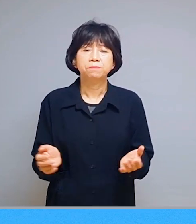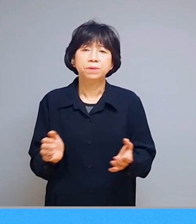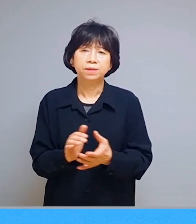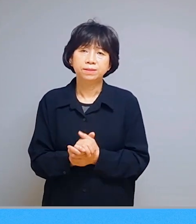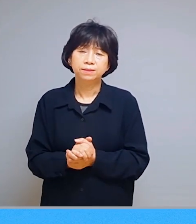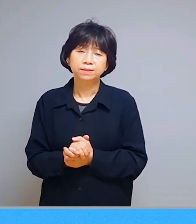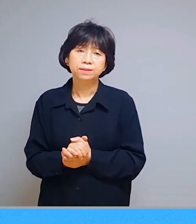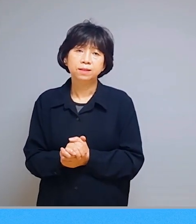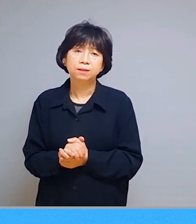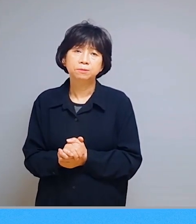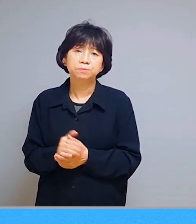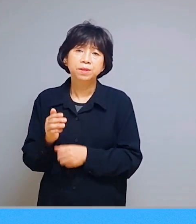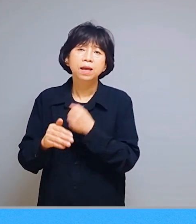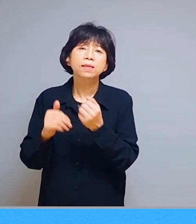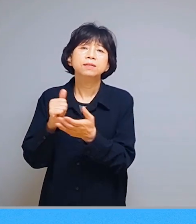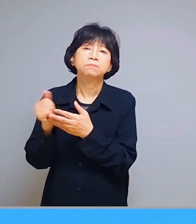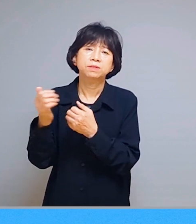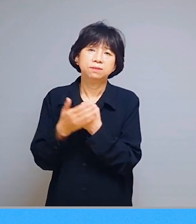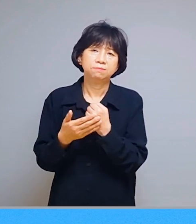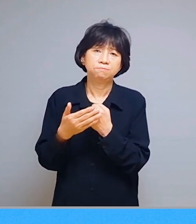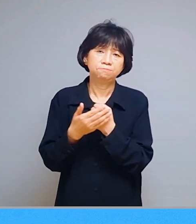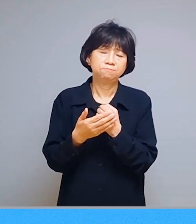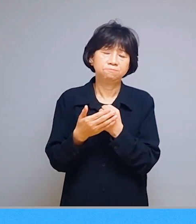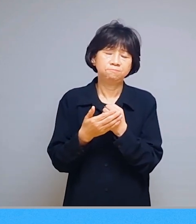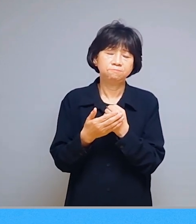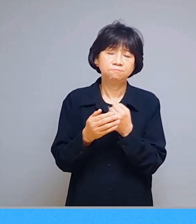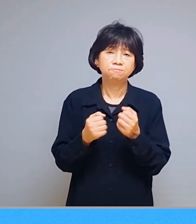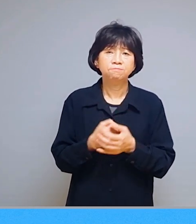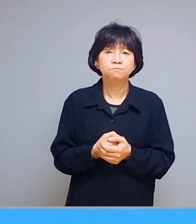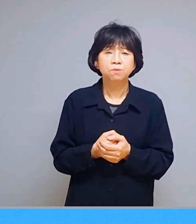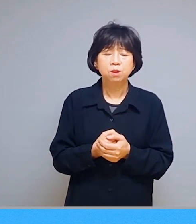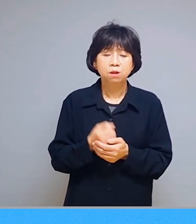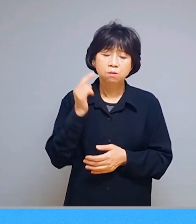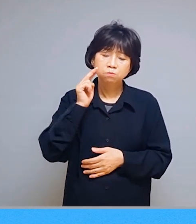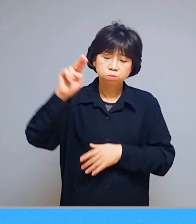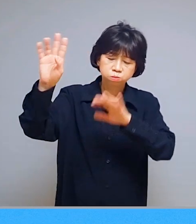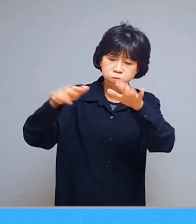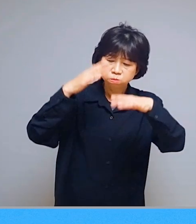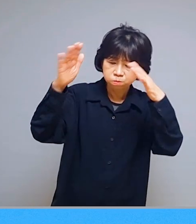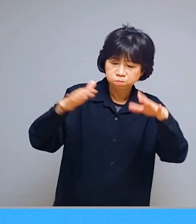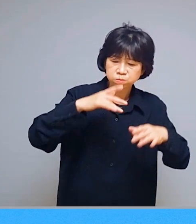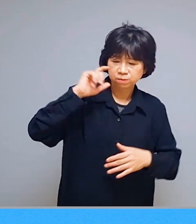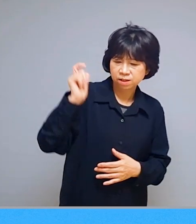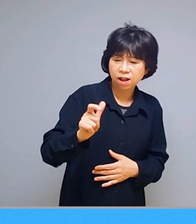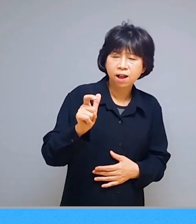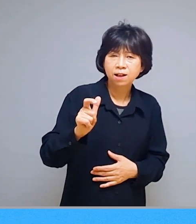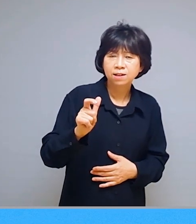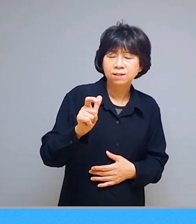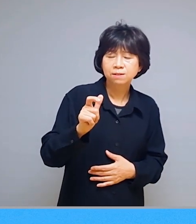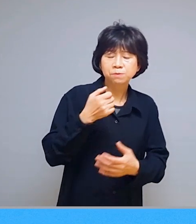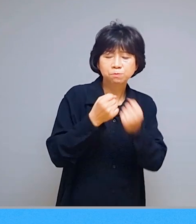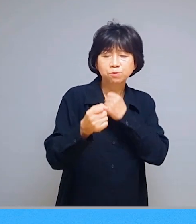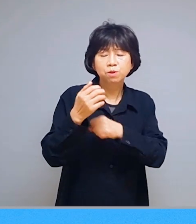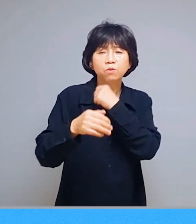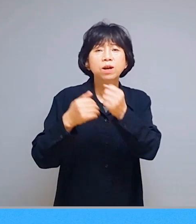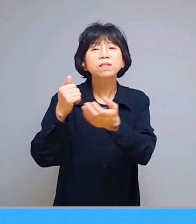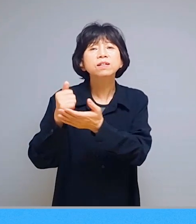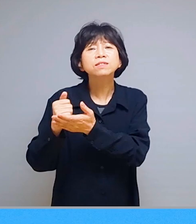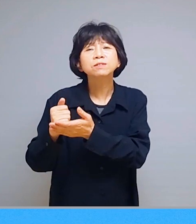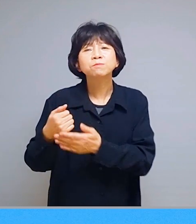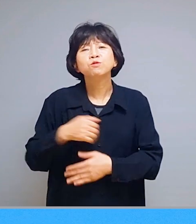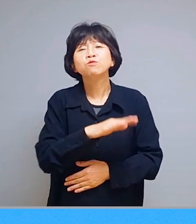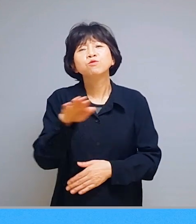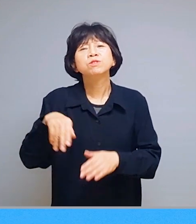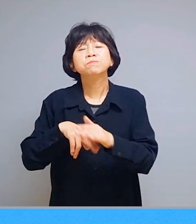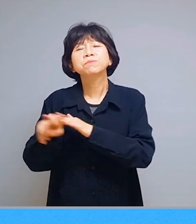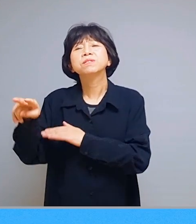아멘. 이게 하나님의 은혜죠. 폭풍이 아무리 강해도 하나님은 우리의 피난처가 되시는 줄 믿습니다.